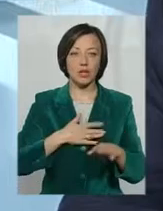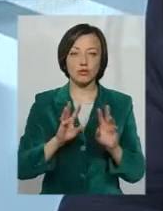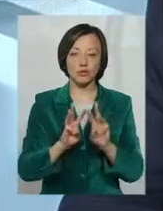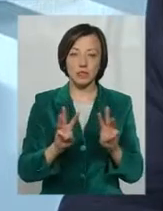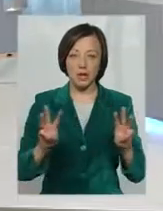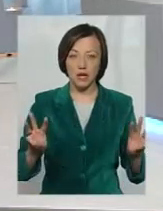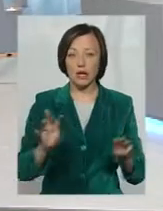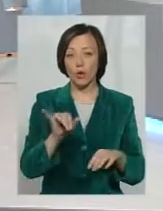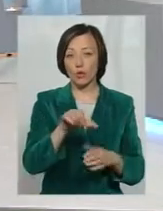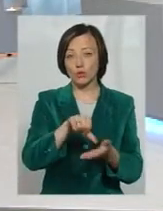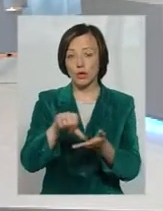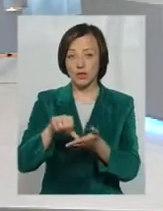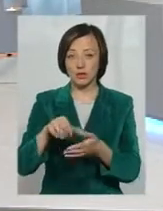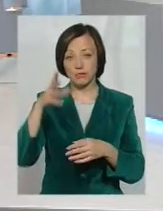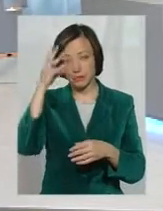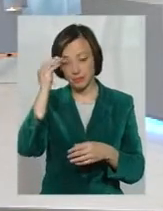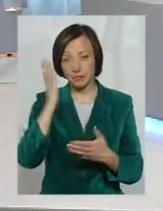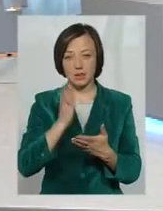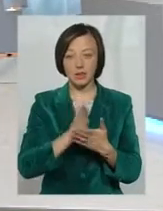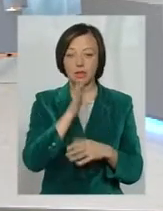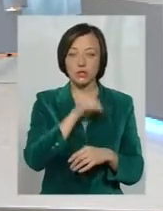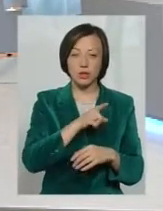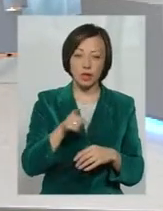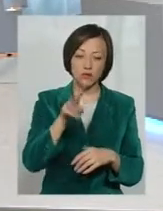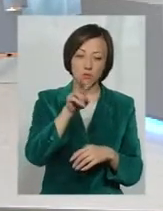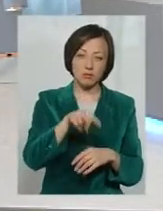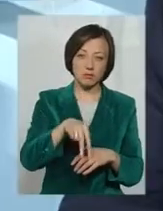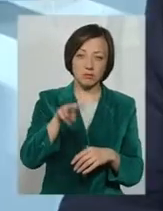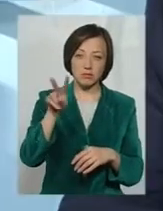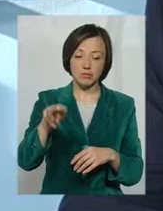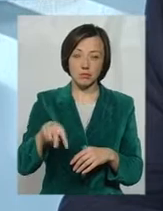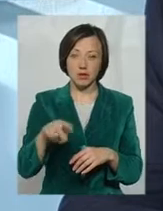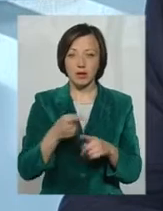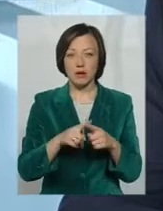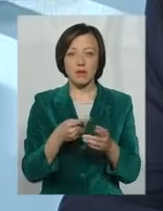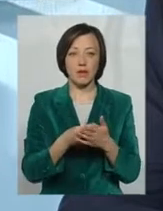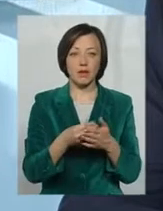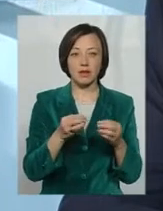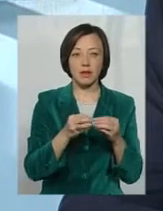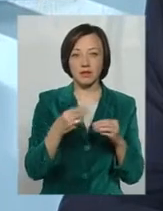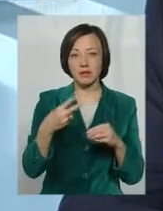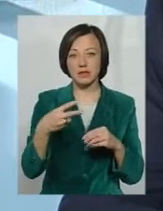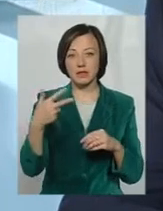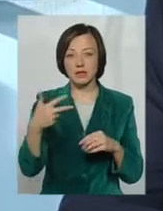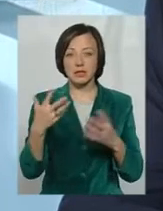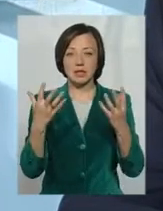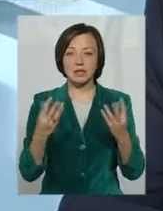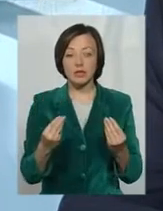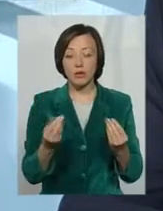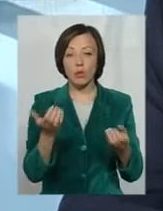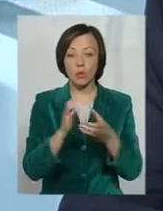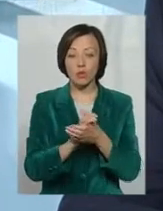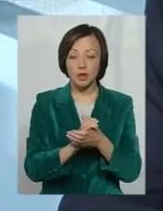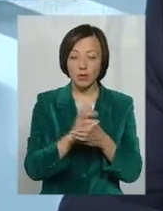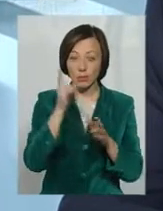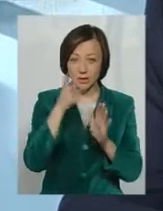у потенційних учасників є відповідно час, в залежності від вартості об'єкта, це може бути 10, 20 або 30 днів, для того, щоб